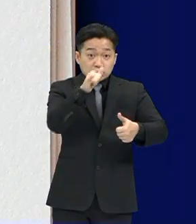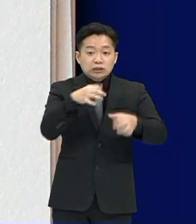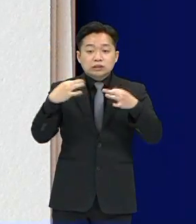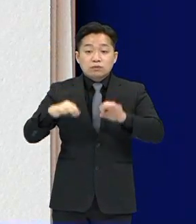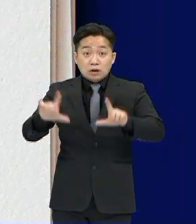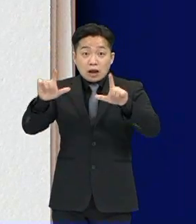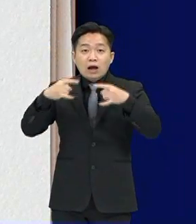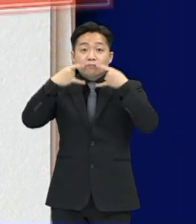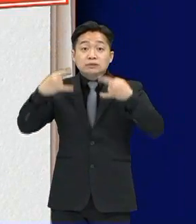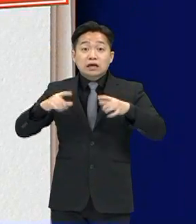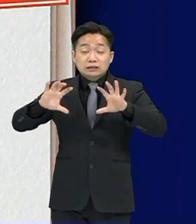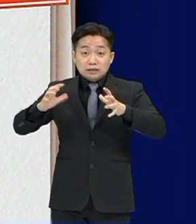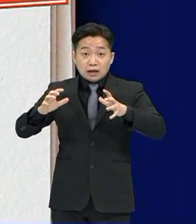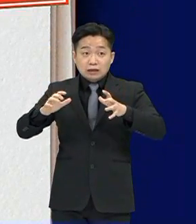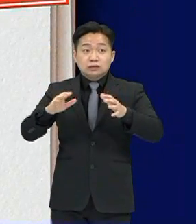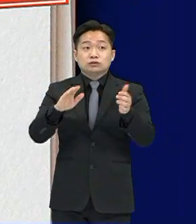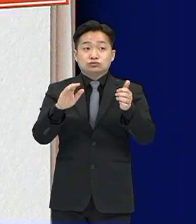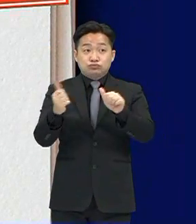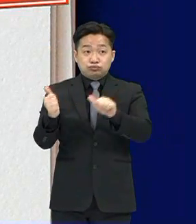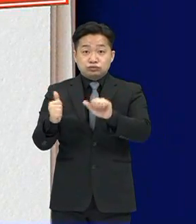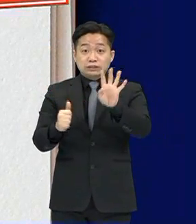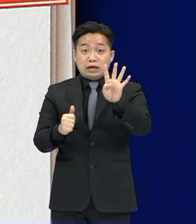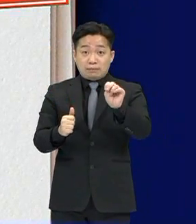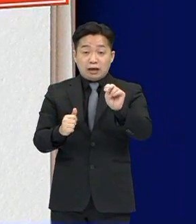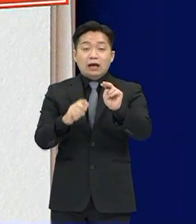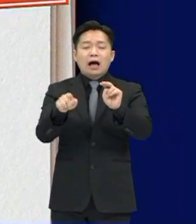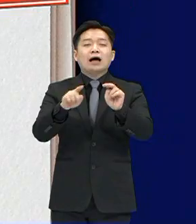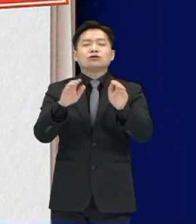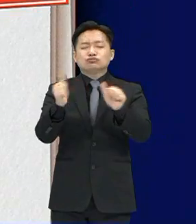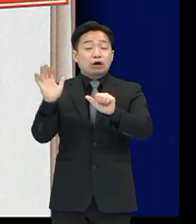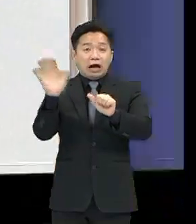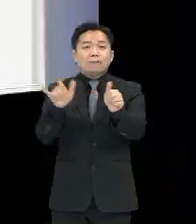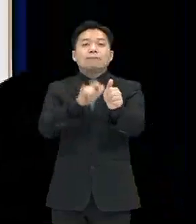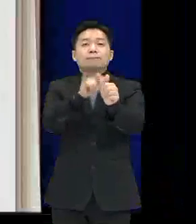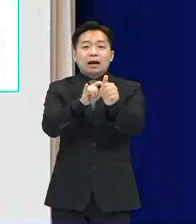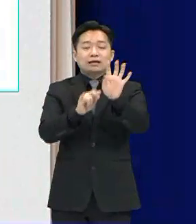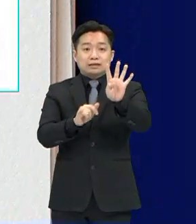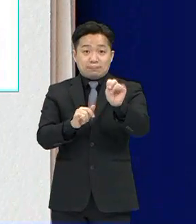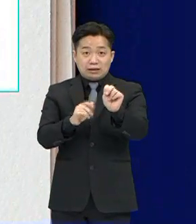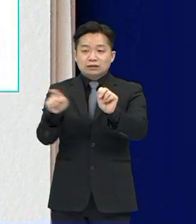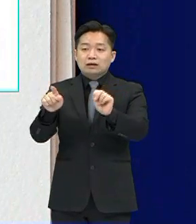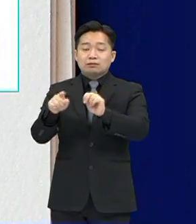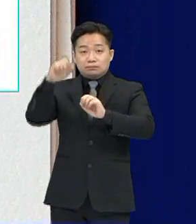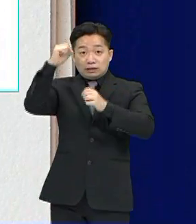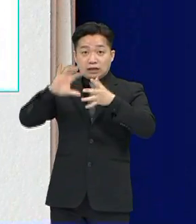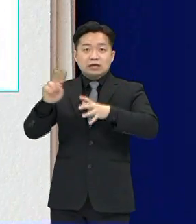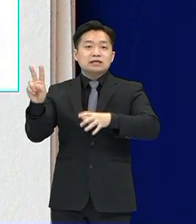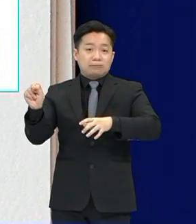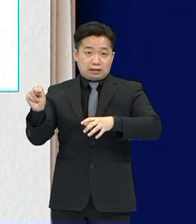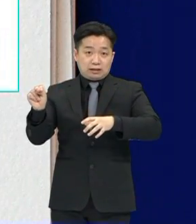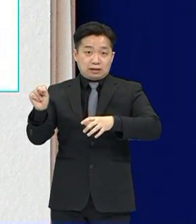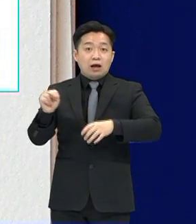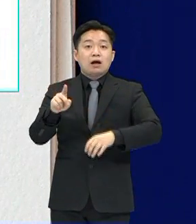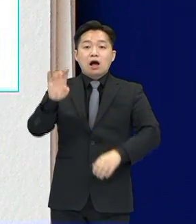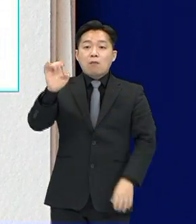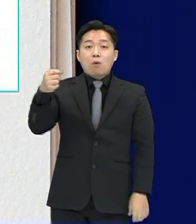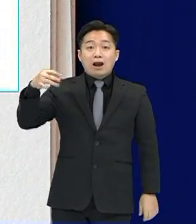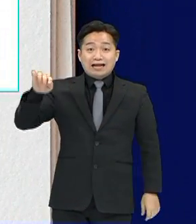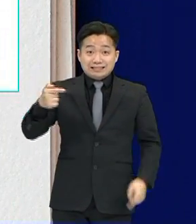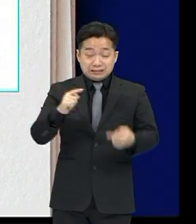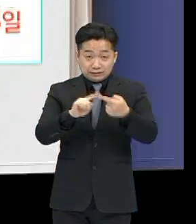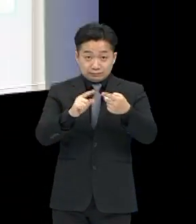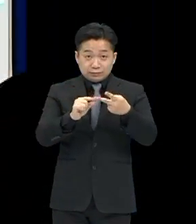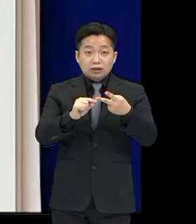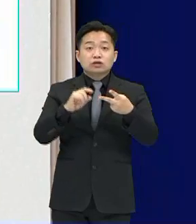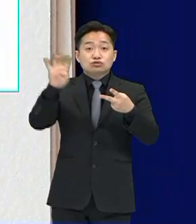프랑스는 4만 명 이상, 이탈리아는 2만 명 가까이 확진자가 늘었습니다. 폴란드와 독일, 스페인 등 대부분 유럽